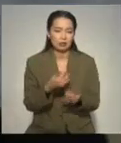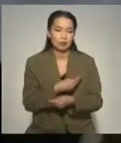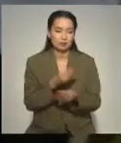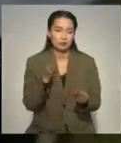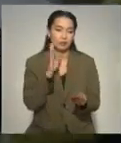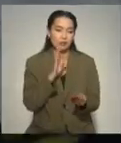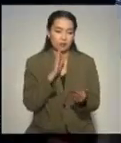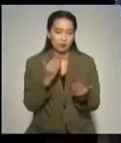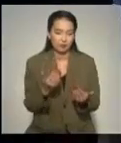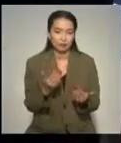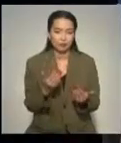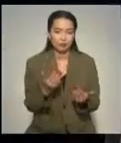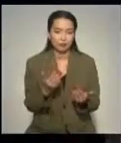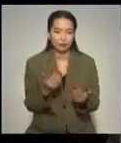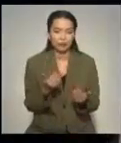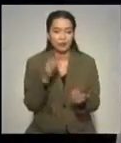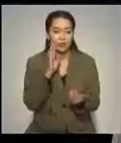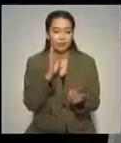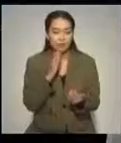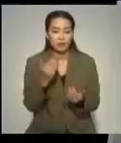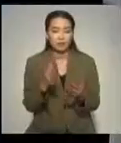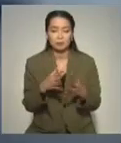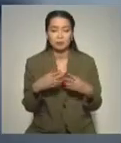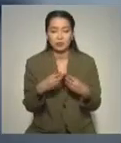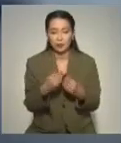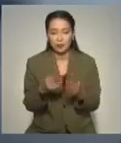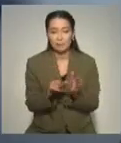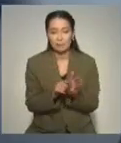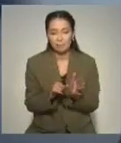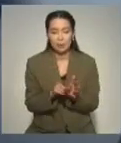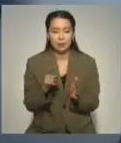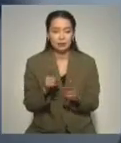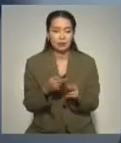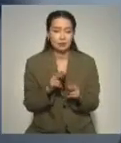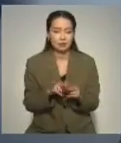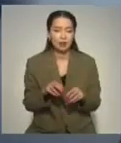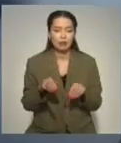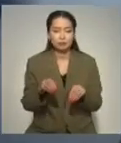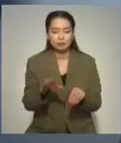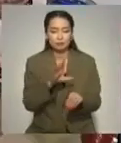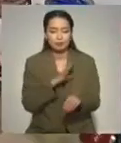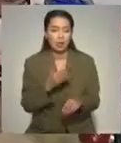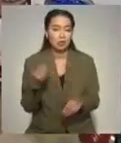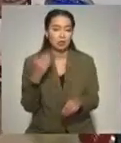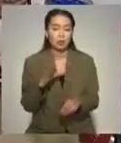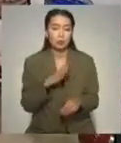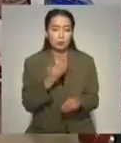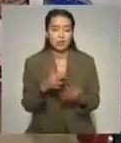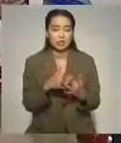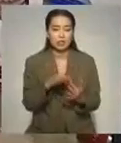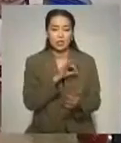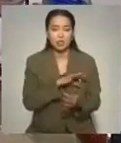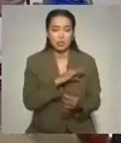воды. Мы довольны. С водой теперь и семья Худенко. Для пенсионеров это подспорье в хозяйстве. И раньше, как и другие сельчане, использовали в